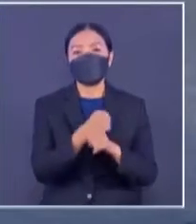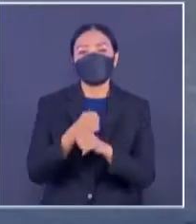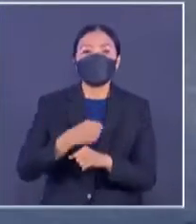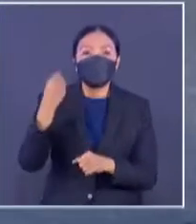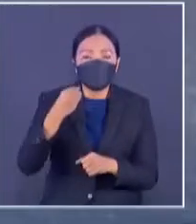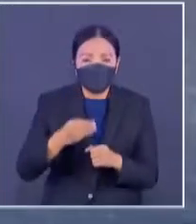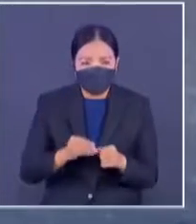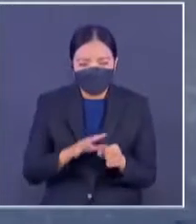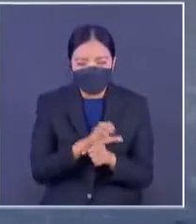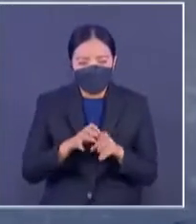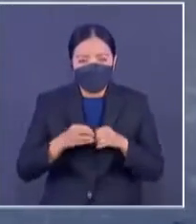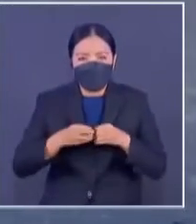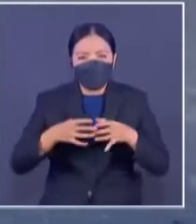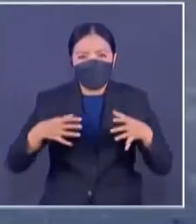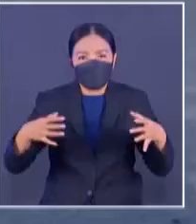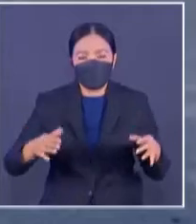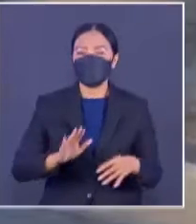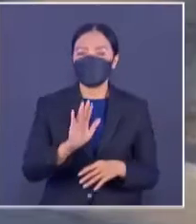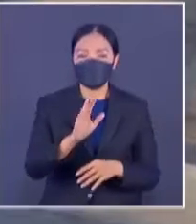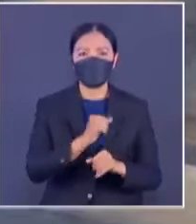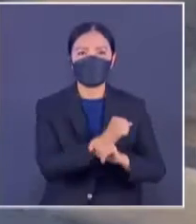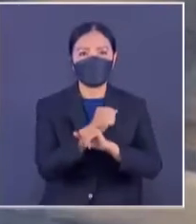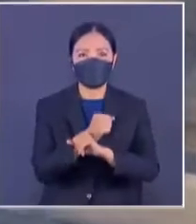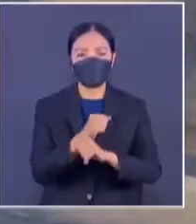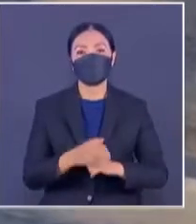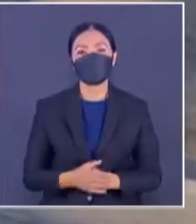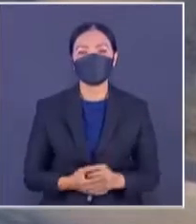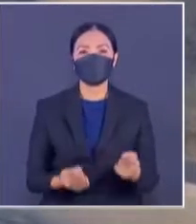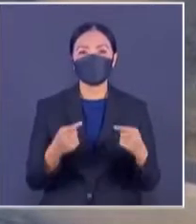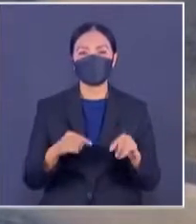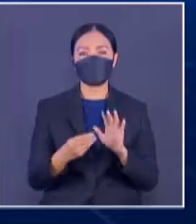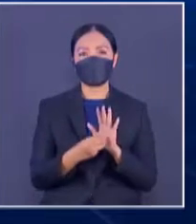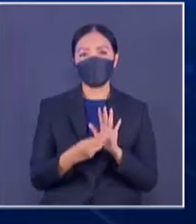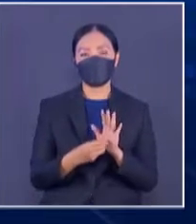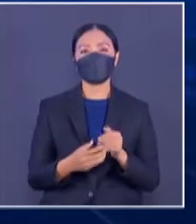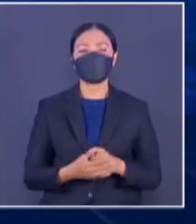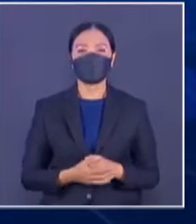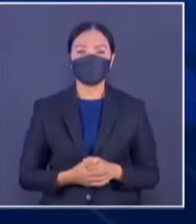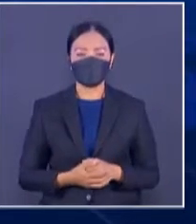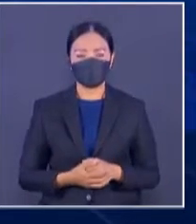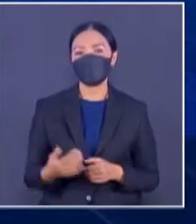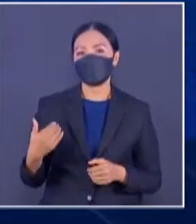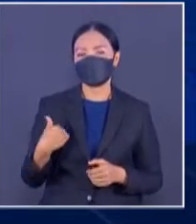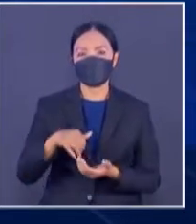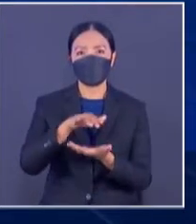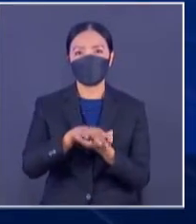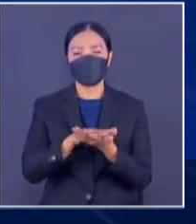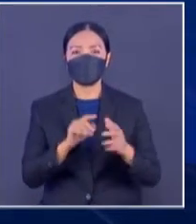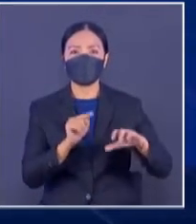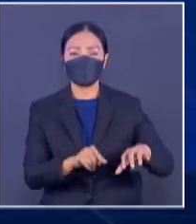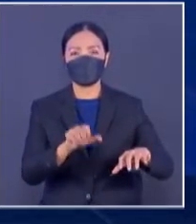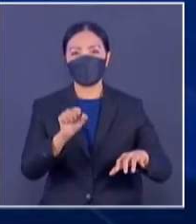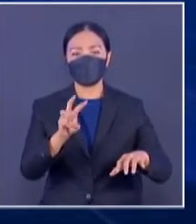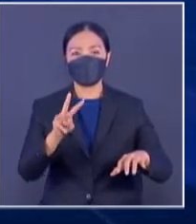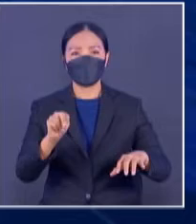เนี่ยกระจายเป็นวงกว้างมากขึ้นกลับมาที่กรุงเทพมหานครนะครับก็มีที่โรงเรียนสวนกุหลาบวิท